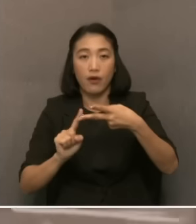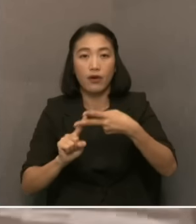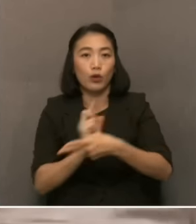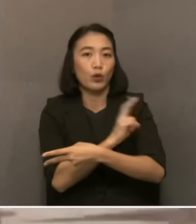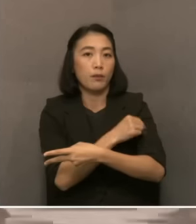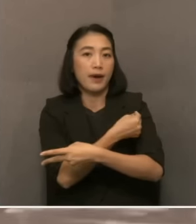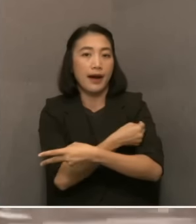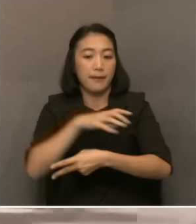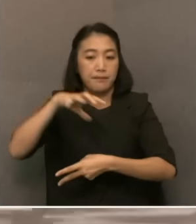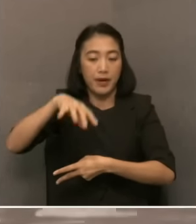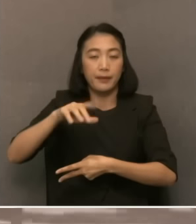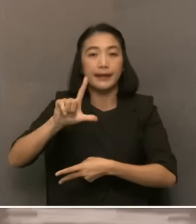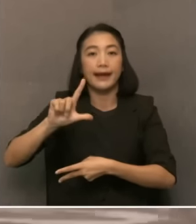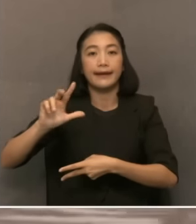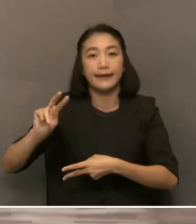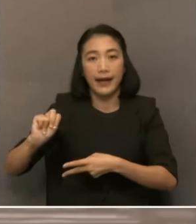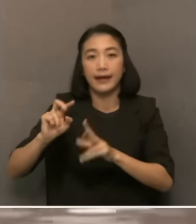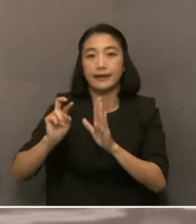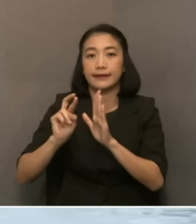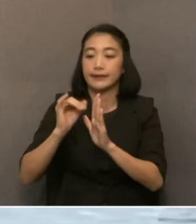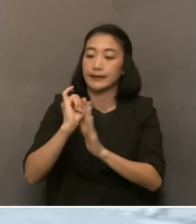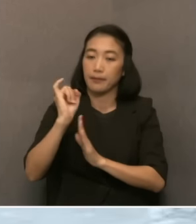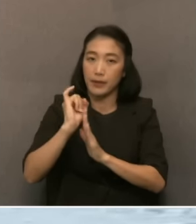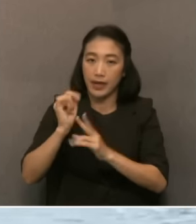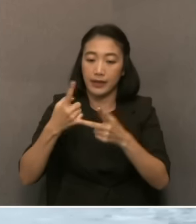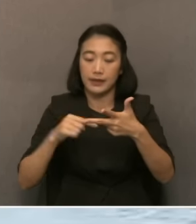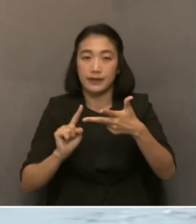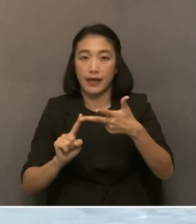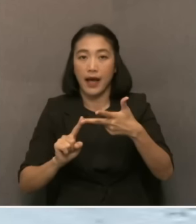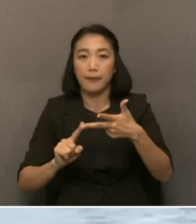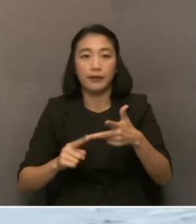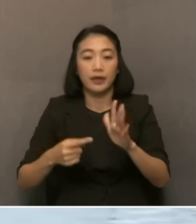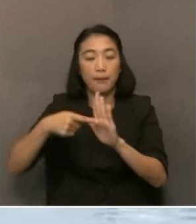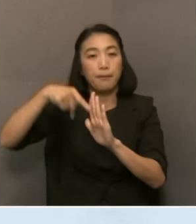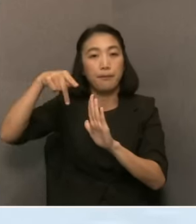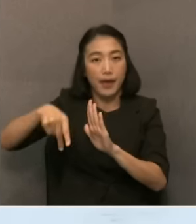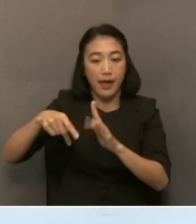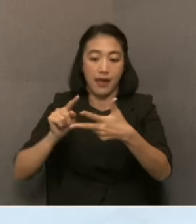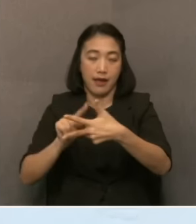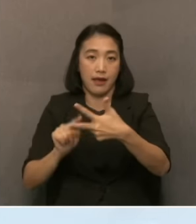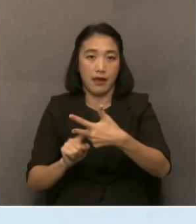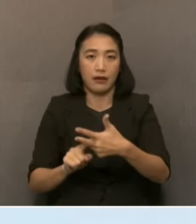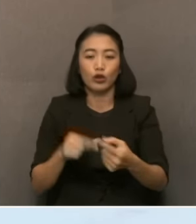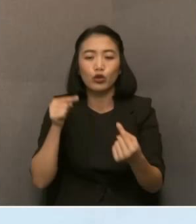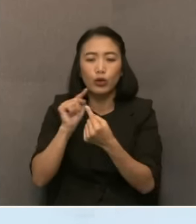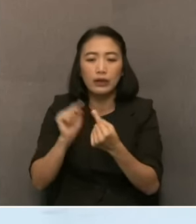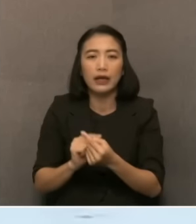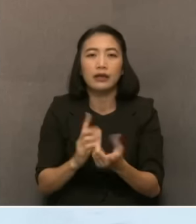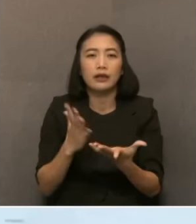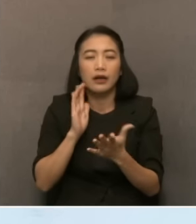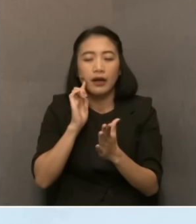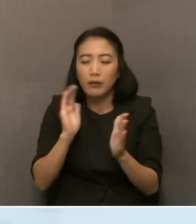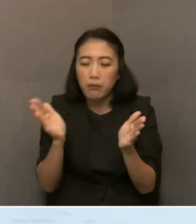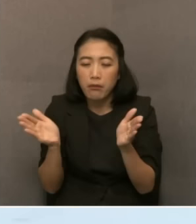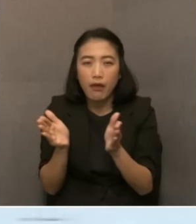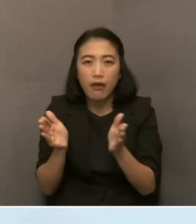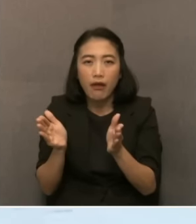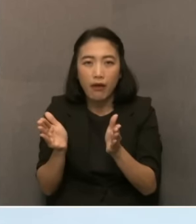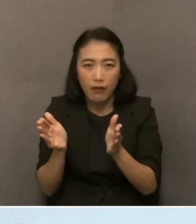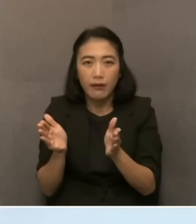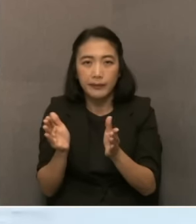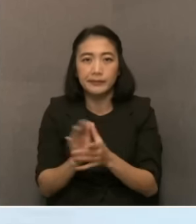จังหวัดเชียงใหม่และรพสตป่าแมดที่จังหวัดแพร่ค่ะขณะเดียวกันค่ะได้เปิดศูนย์พักพิงเพิ่มขึ้น